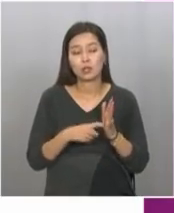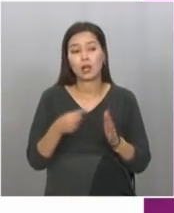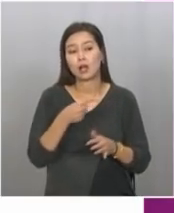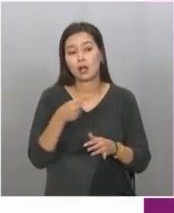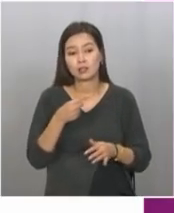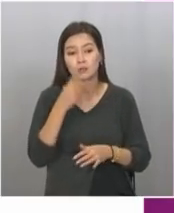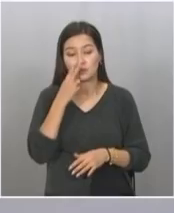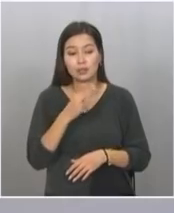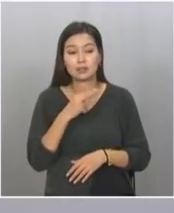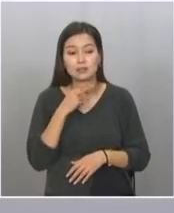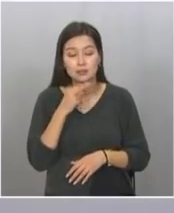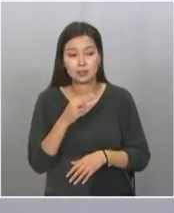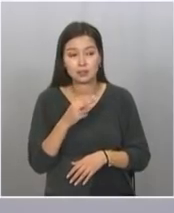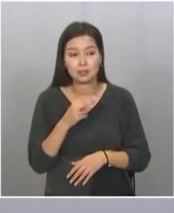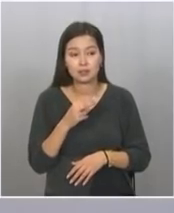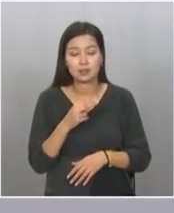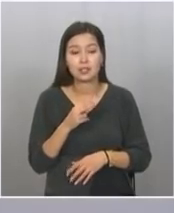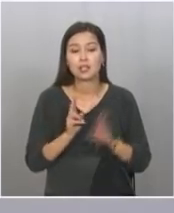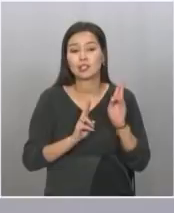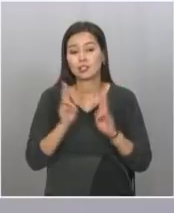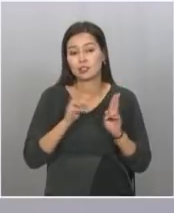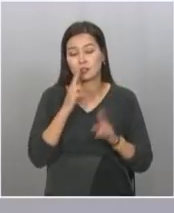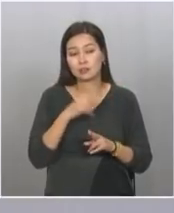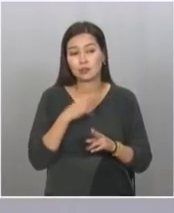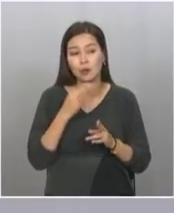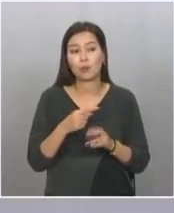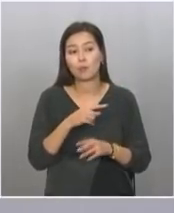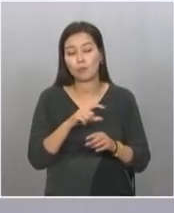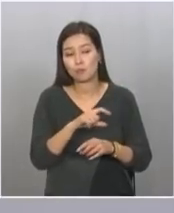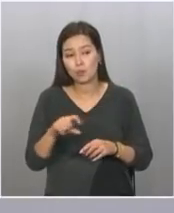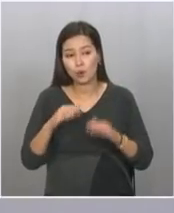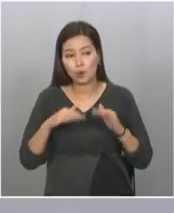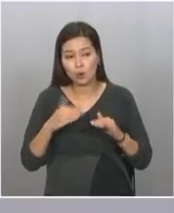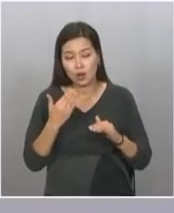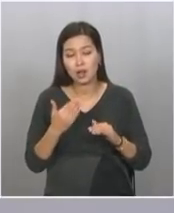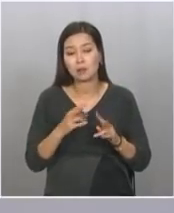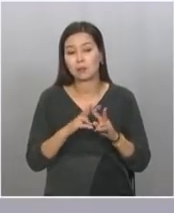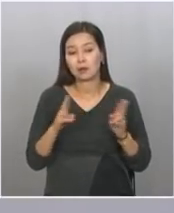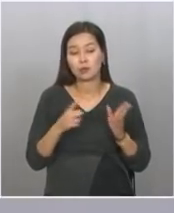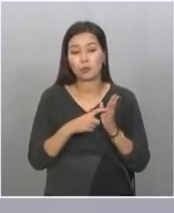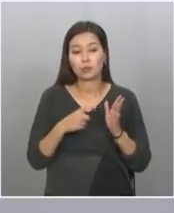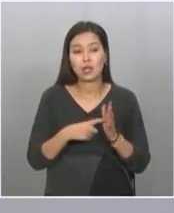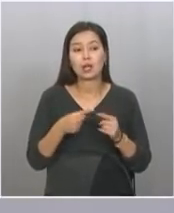азайтуды қарастырайық. Алдымен ережені оқимыз. Бөлімдері бірдей бөлшектерді азайтқанда,